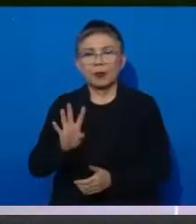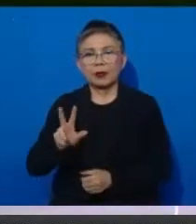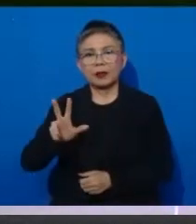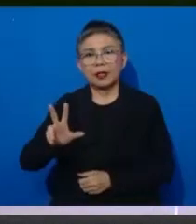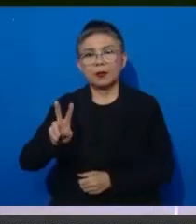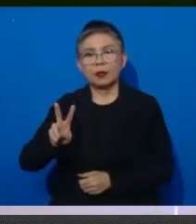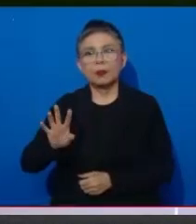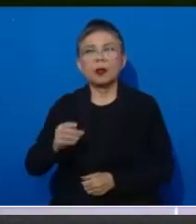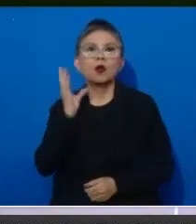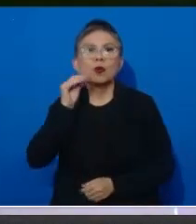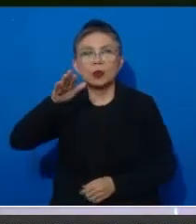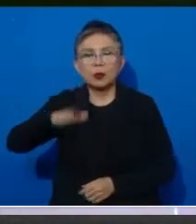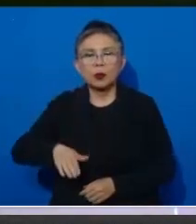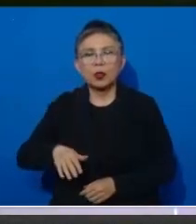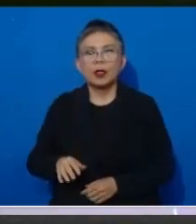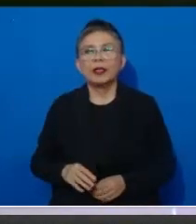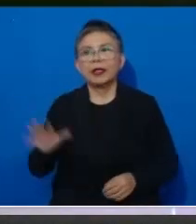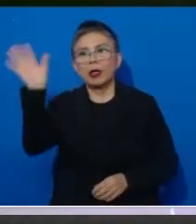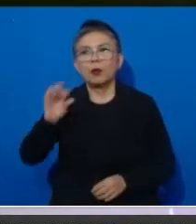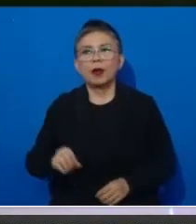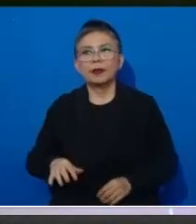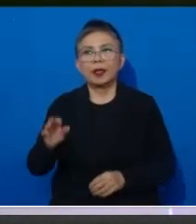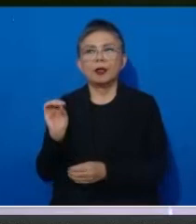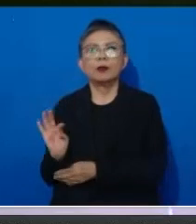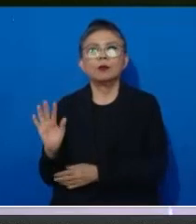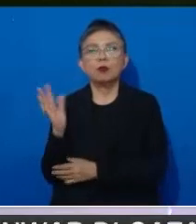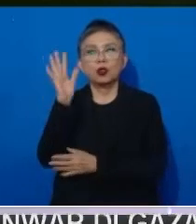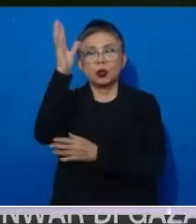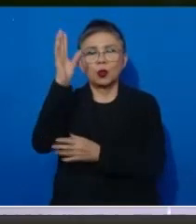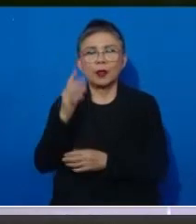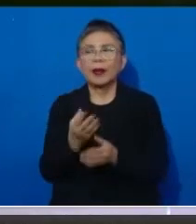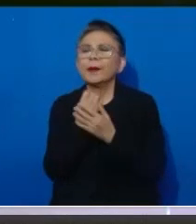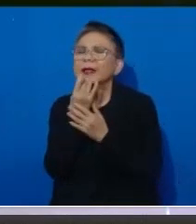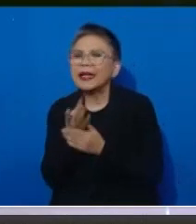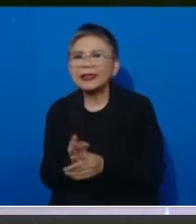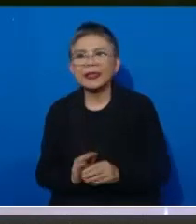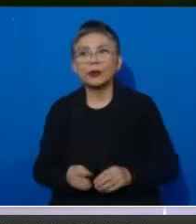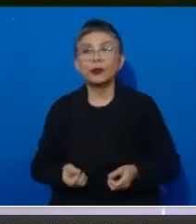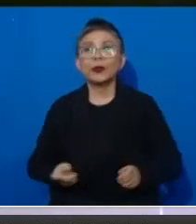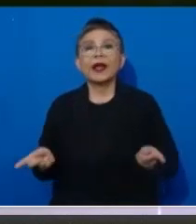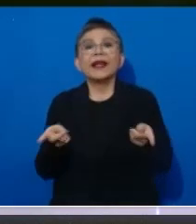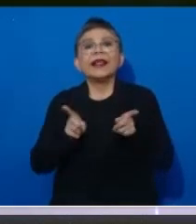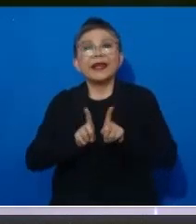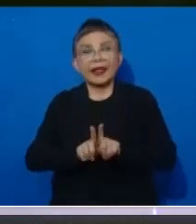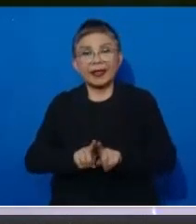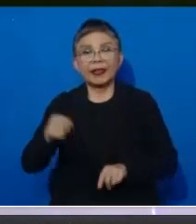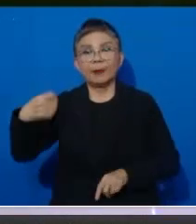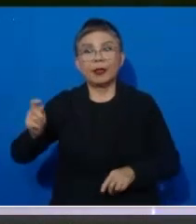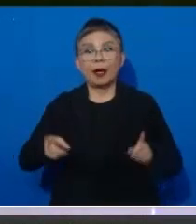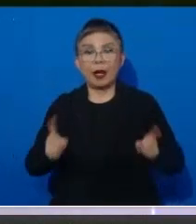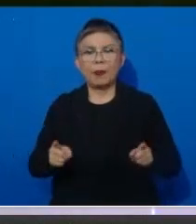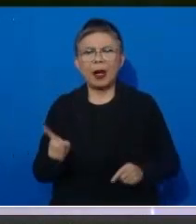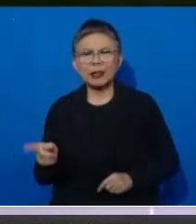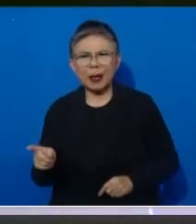...435 anak di bawah umur di Kabupaten Bojonegoro, Jawa Timur meminta dispensasi kawin atau diska pada pengadilan agama setempat.